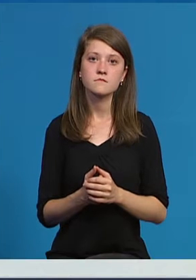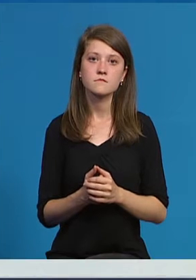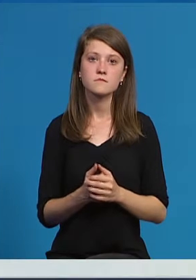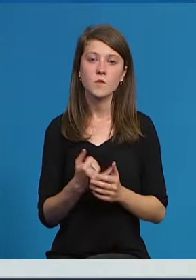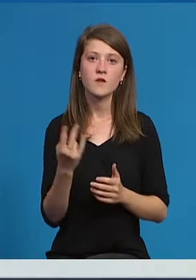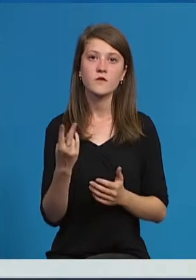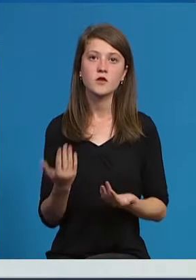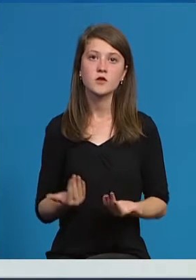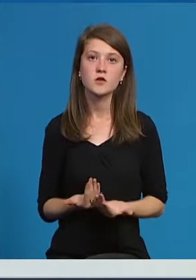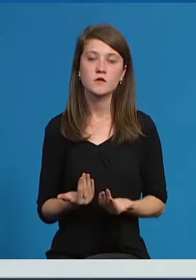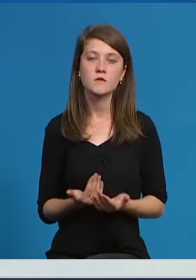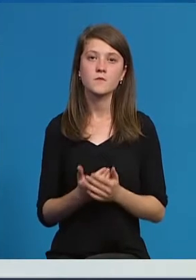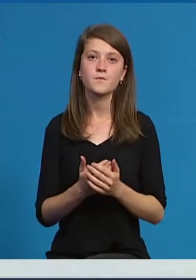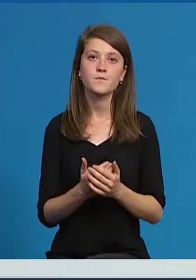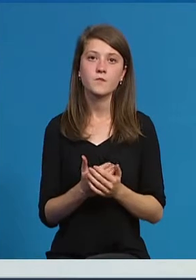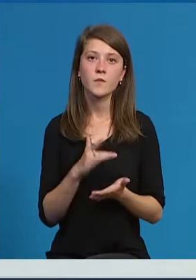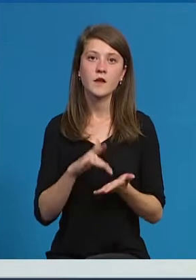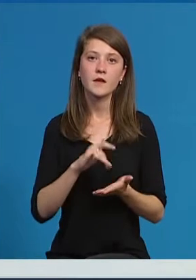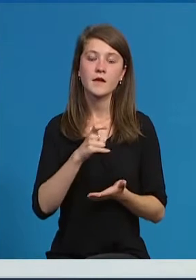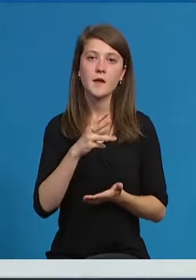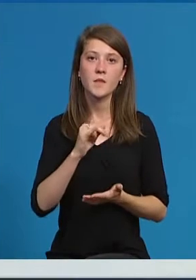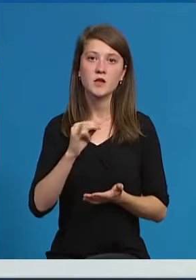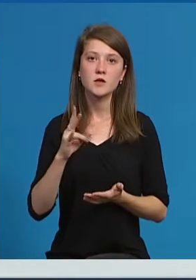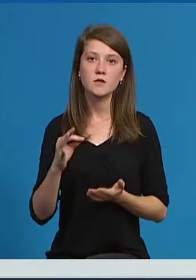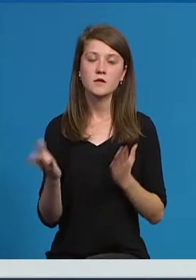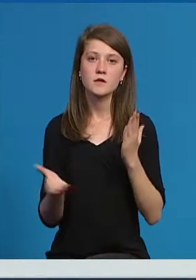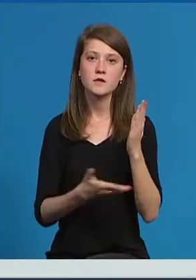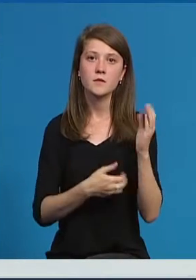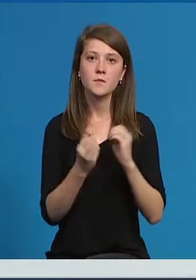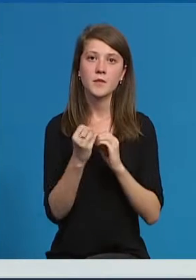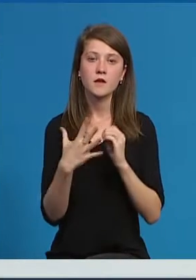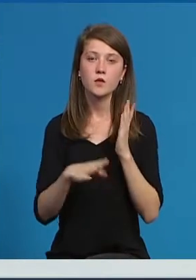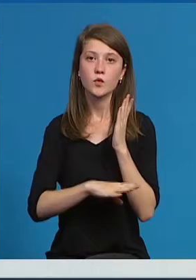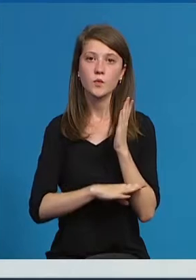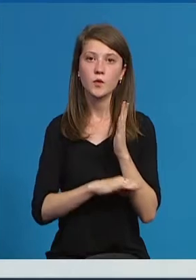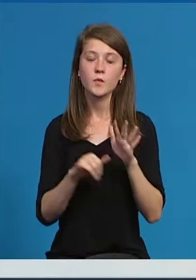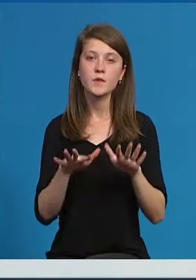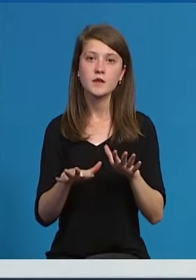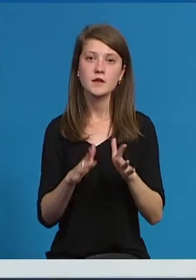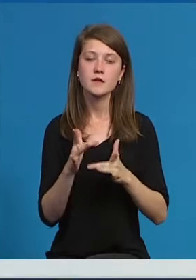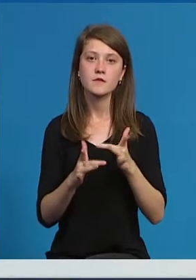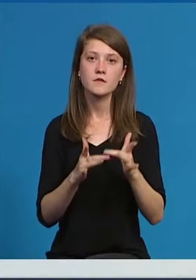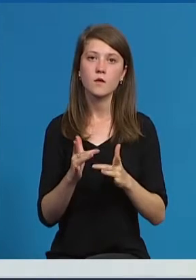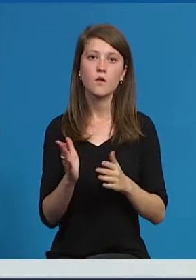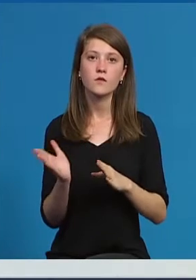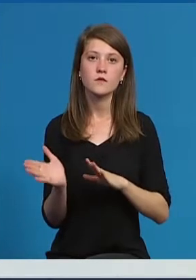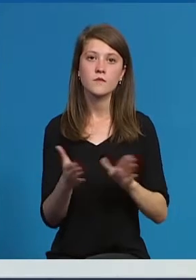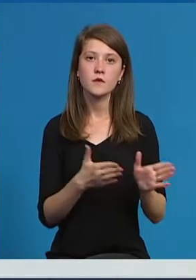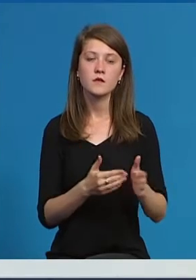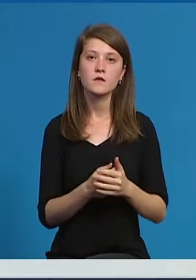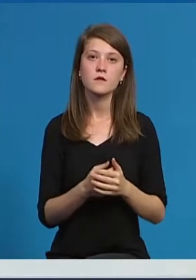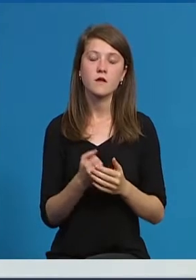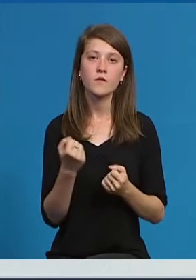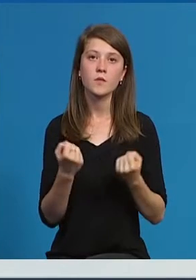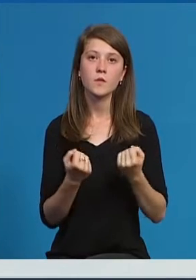У двох жителів селища Ємільчиного, які, зі слів лісівників, зрізали 15 дубів у місцевому лісництві, конфіскували деревину та